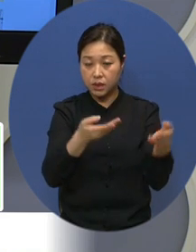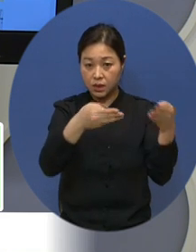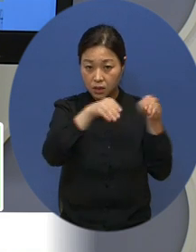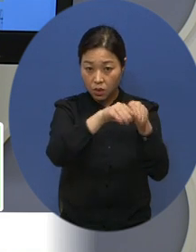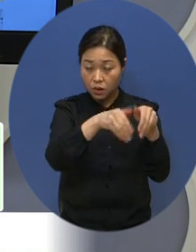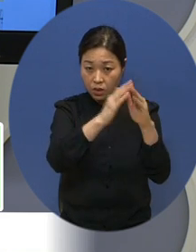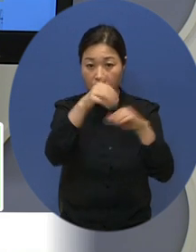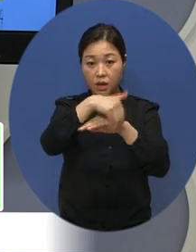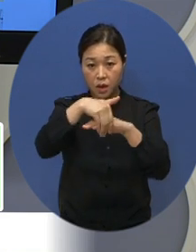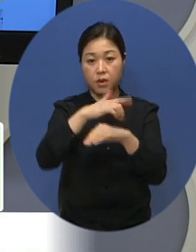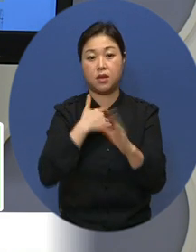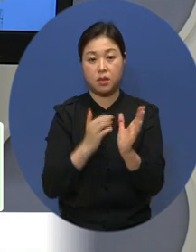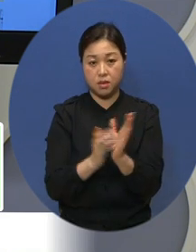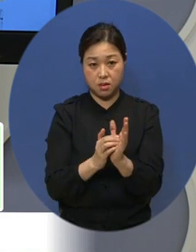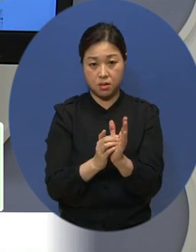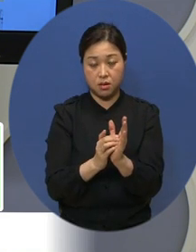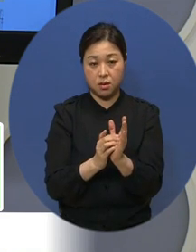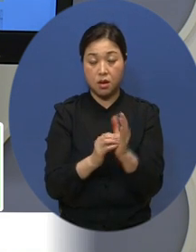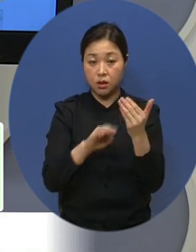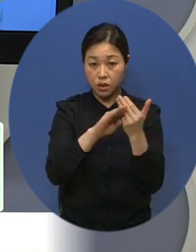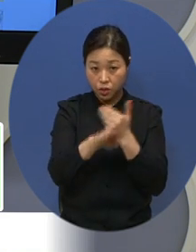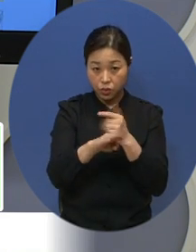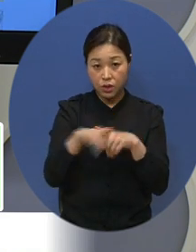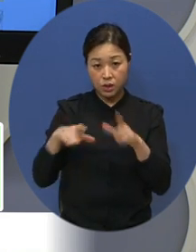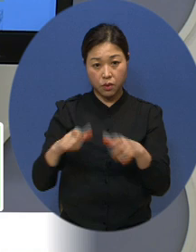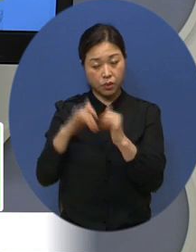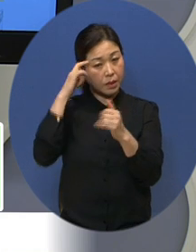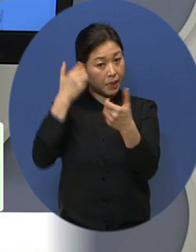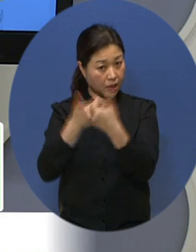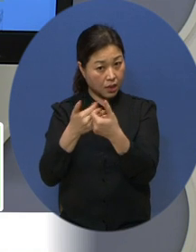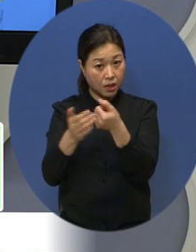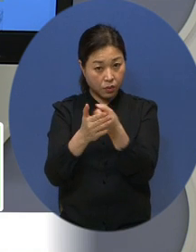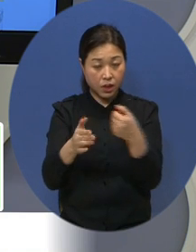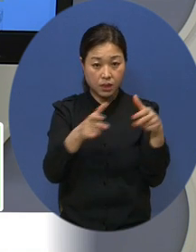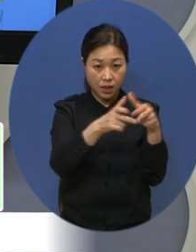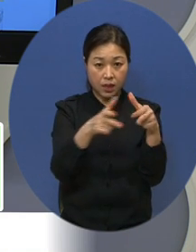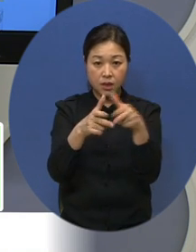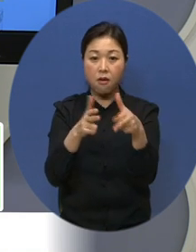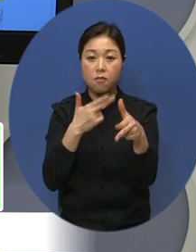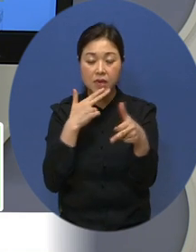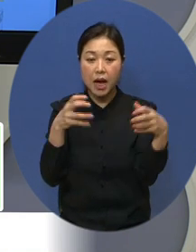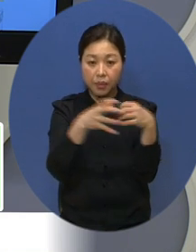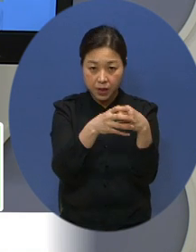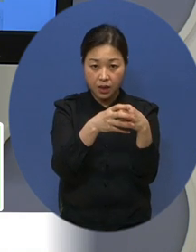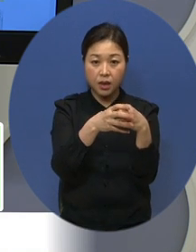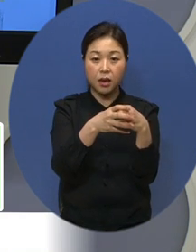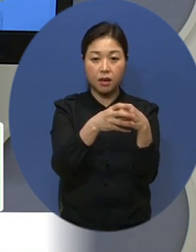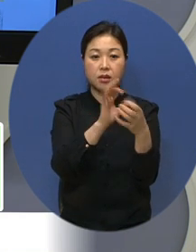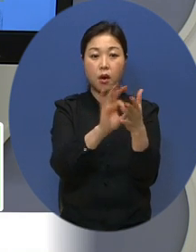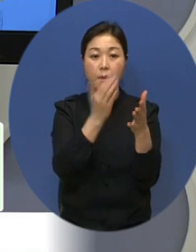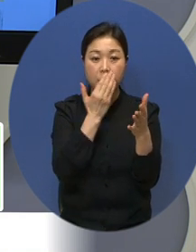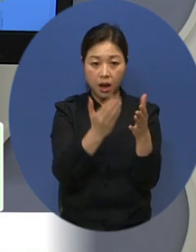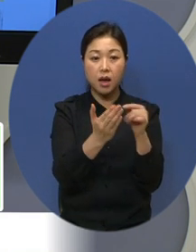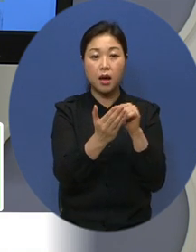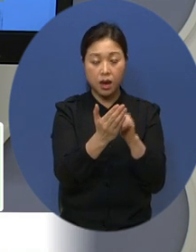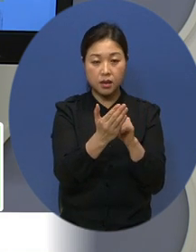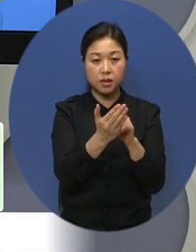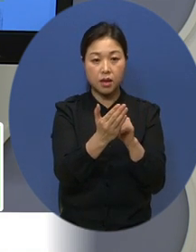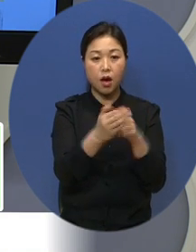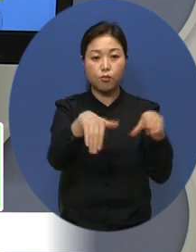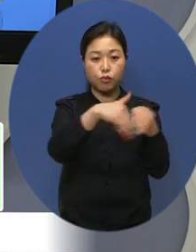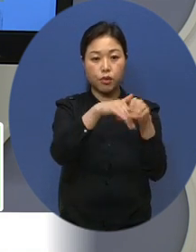계획했습니다 이후 주민들의 반대에 따라 장애 비장애인이 함께 사용 가능한 복합